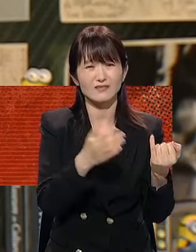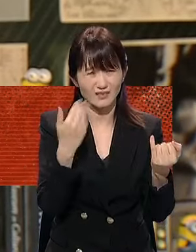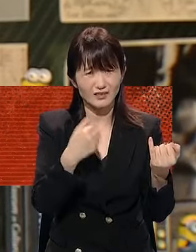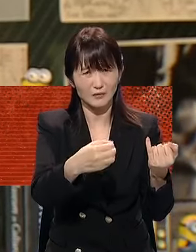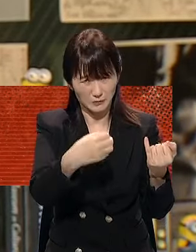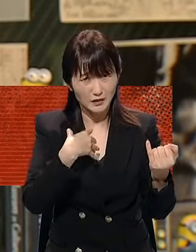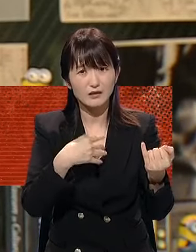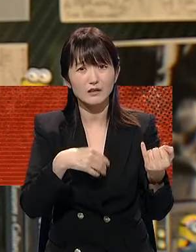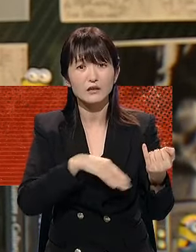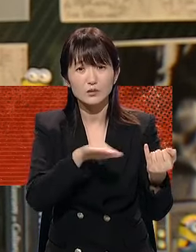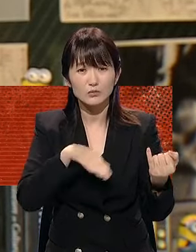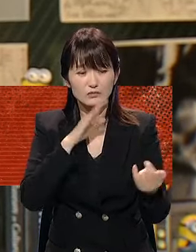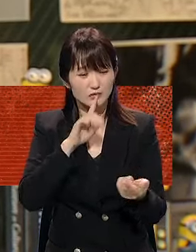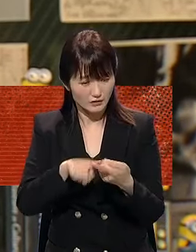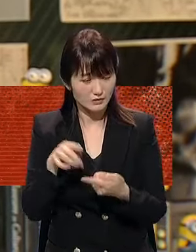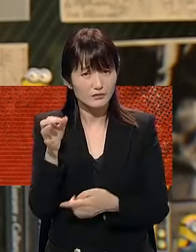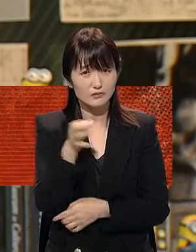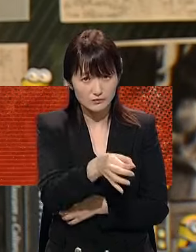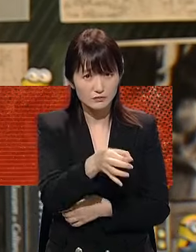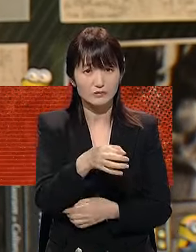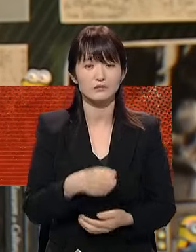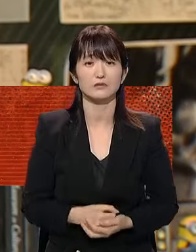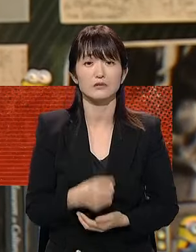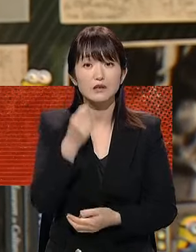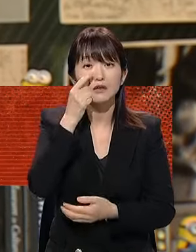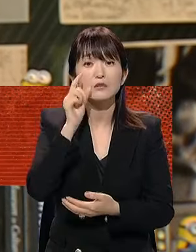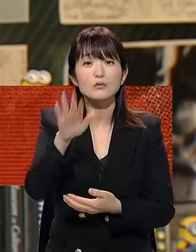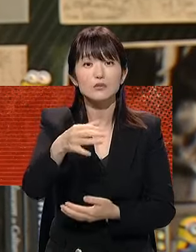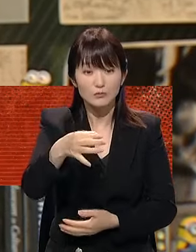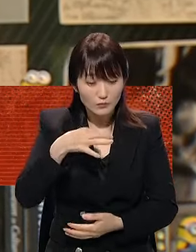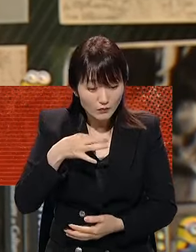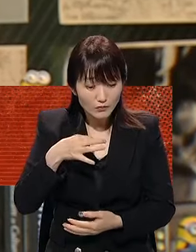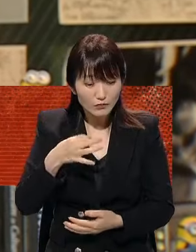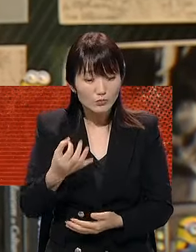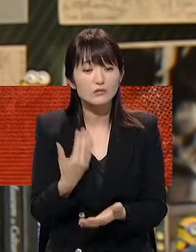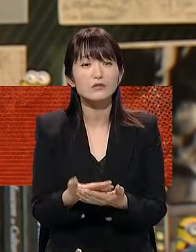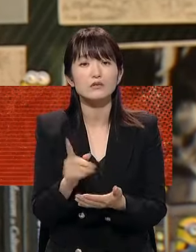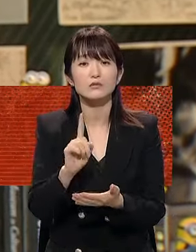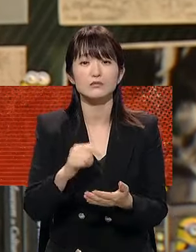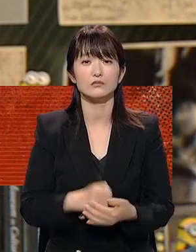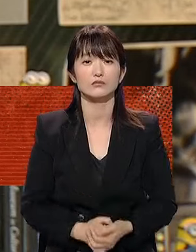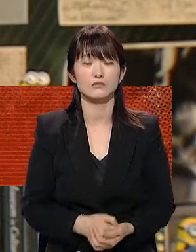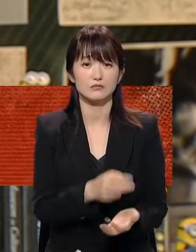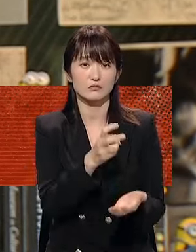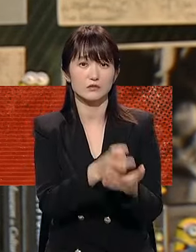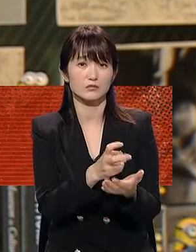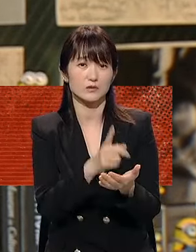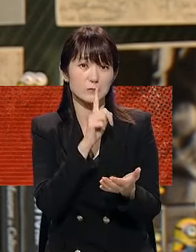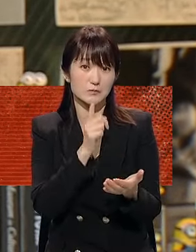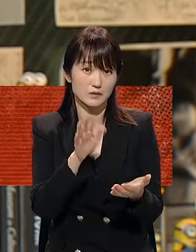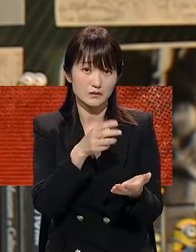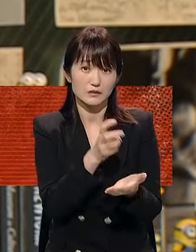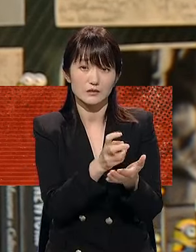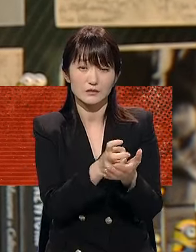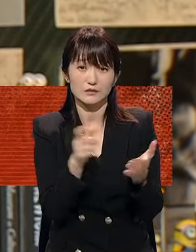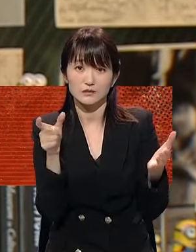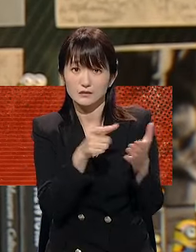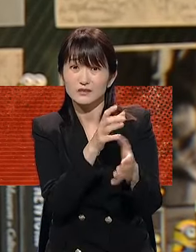말씀하셨으면 우리도 당연히 챙겨 드렸지 한 달 뒤에 얘기해서 내놓으라고 어쩌라고 자꾸 회치 운운 하시는데 회칙에